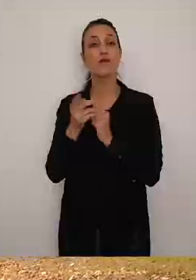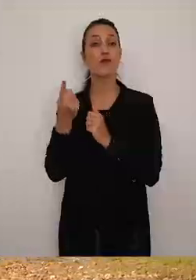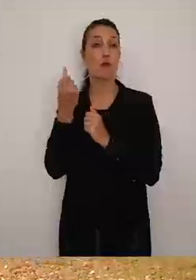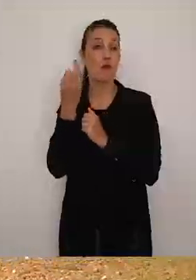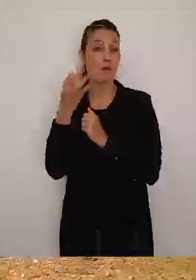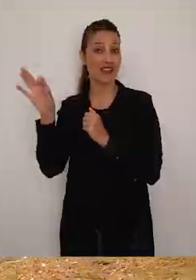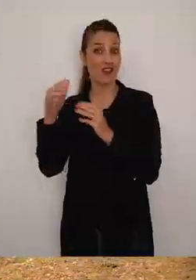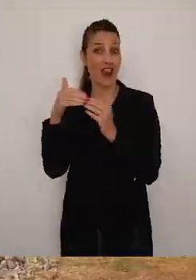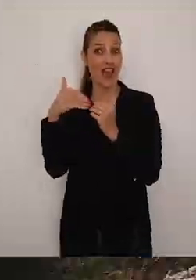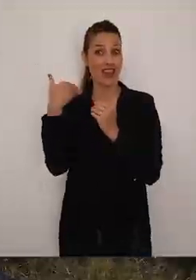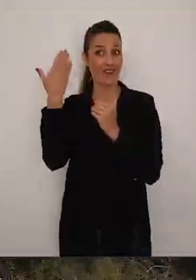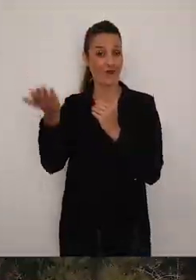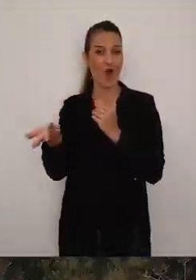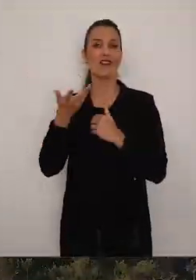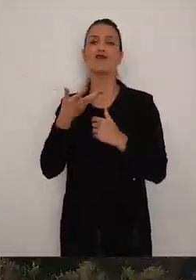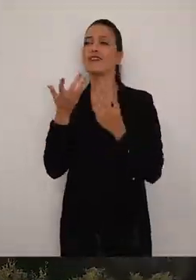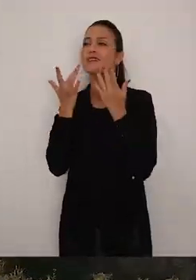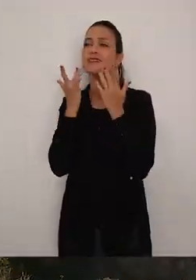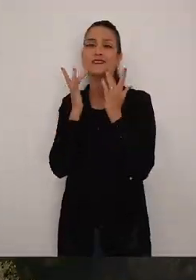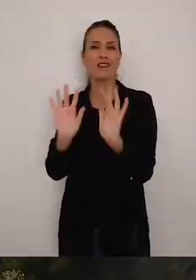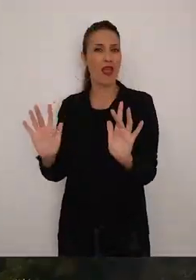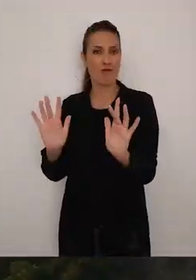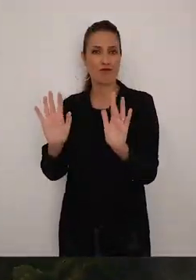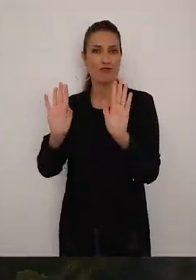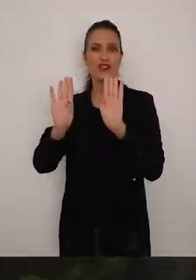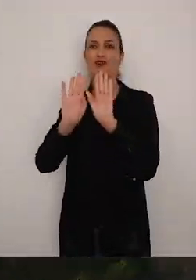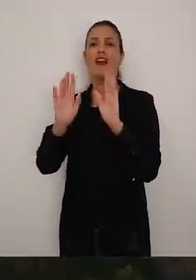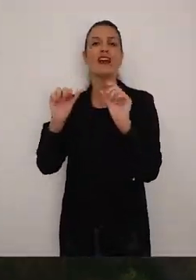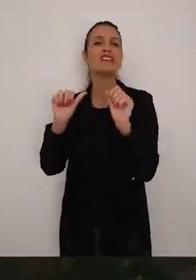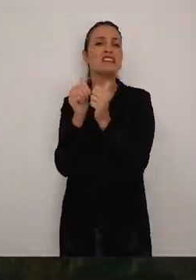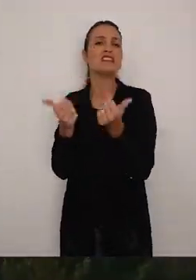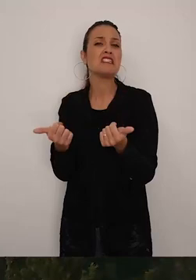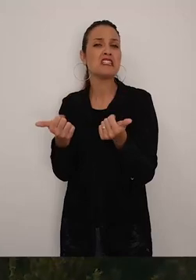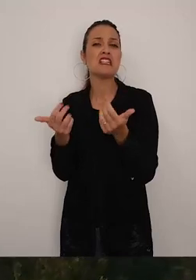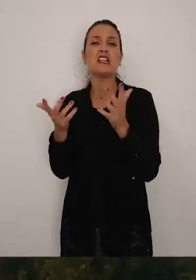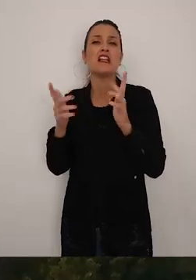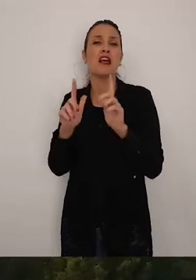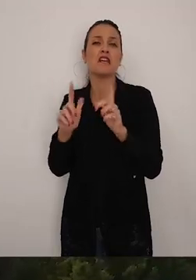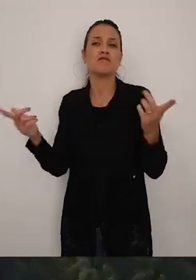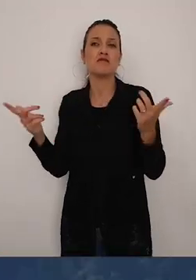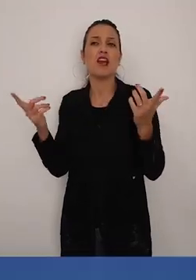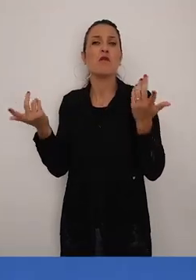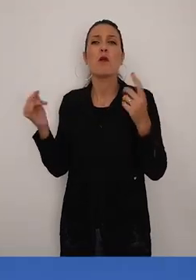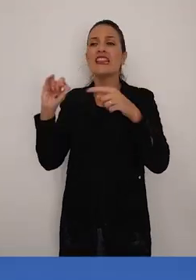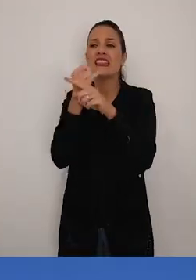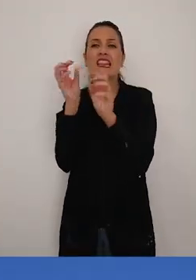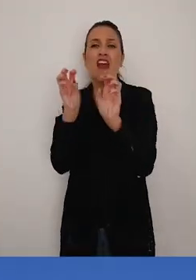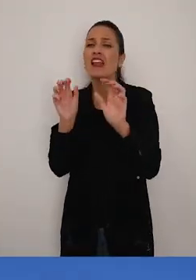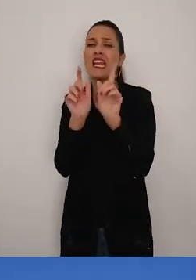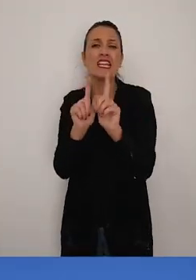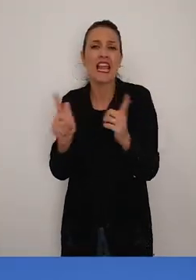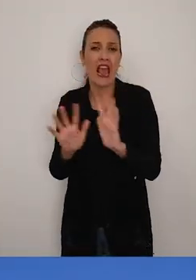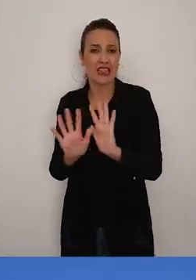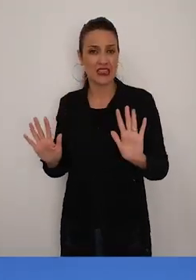Ciò che caratterizza l'esterno è l'assoluta semplicità architettonica e stilistica, priva di ogni elemento decorativo.